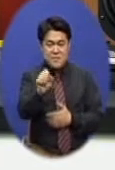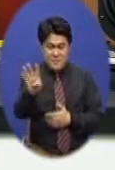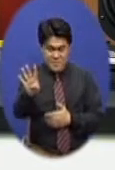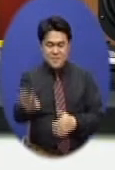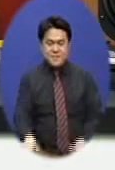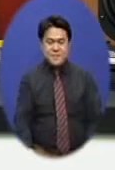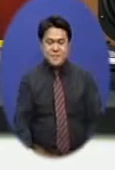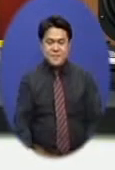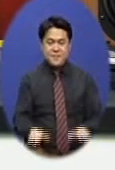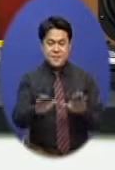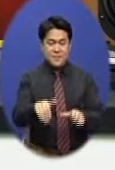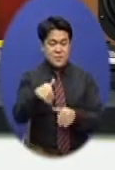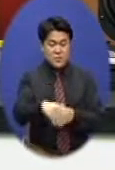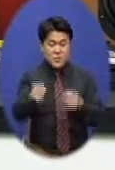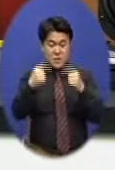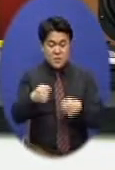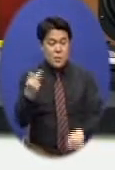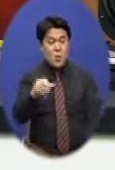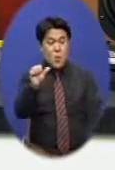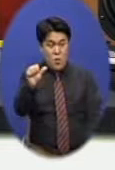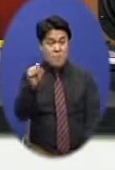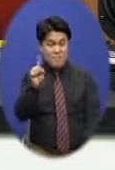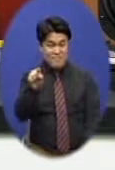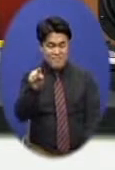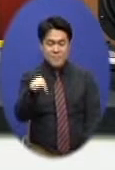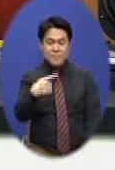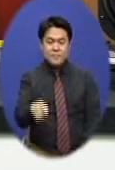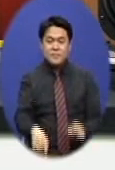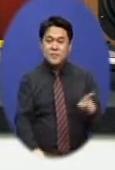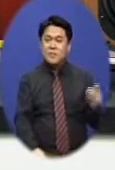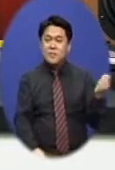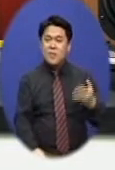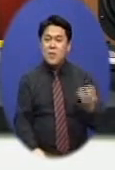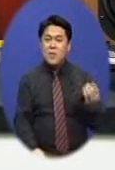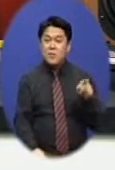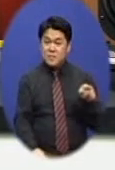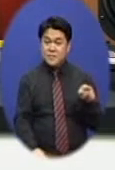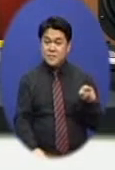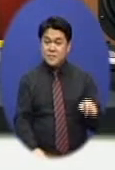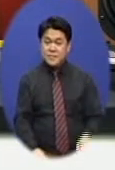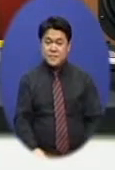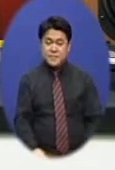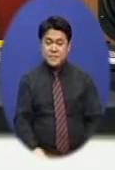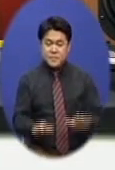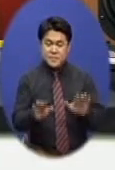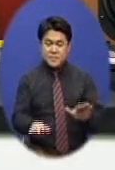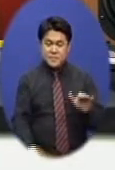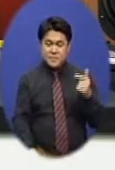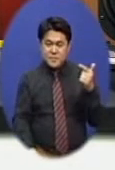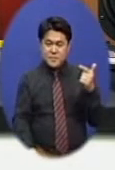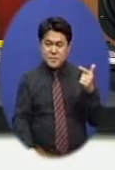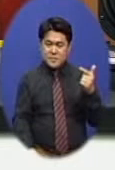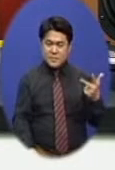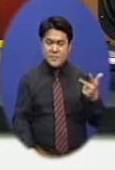060-608-1004번입니다. 네. 자, 심사투표 번호가? 5번. 그렇죠. 5번을 누르신 다음에 몇 번 참여자죠? 지금이 여섯